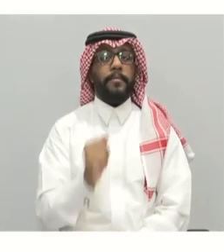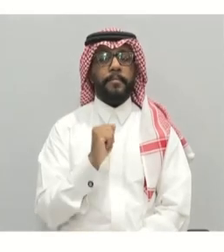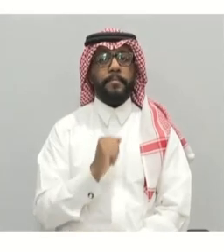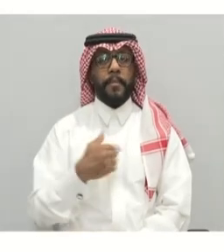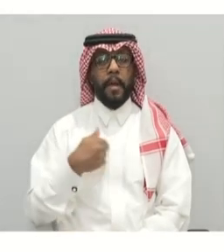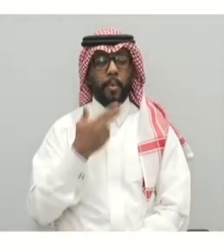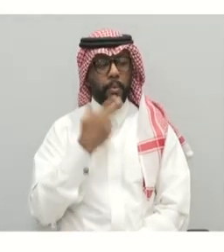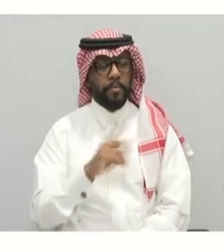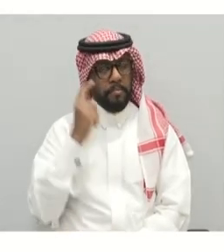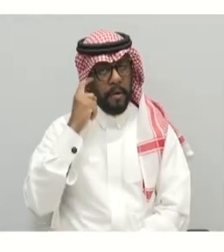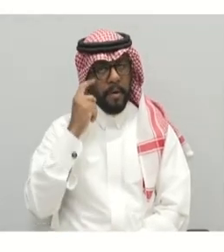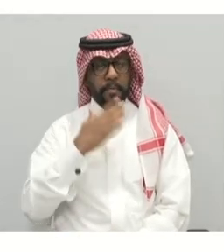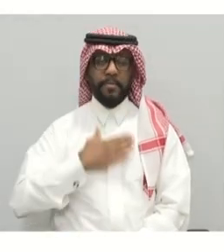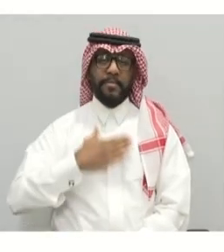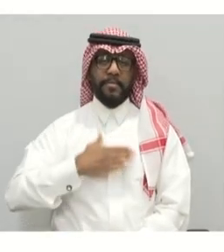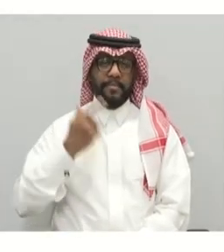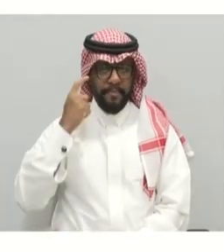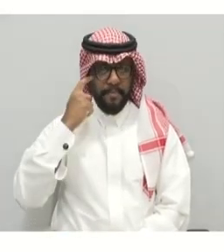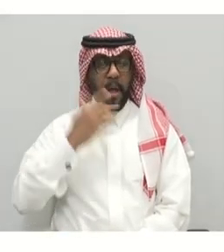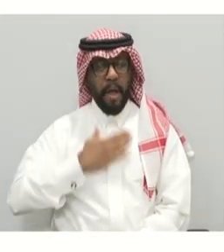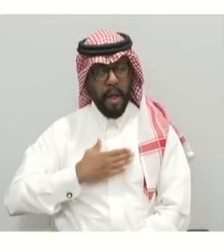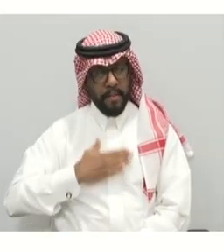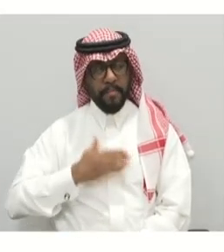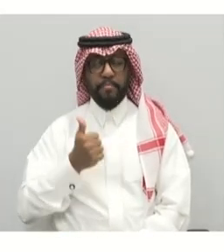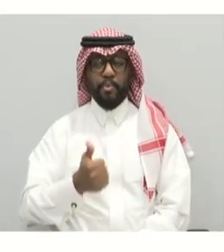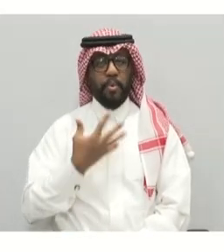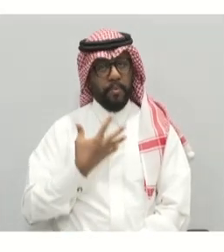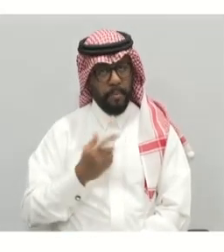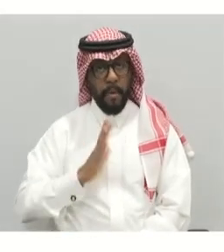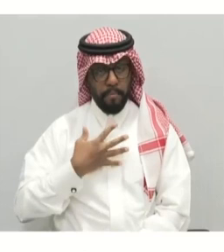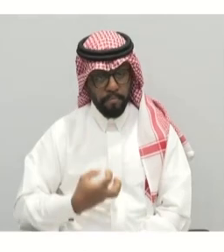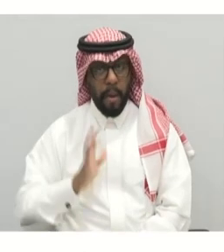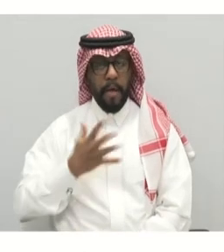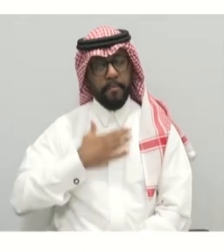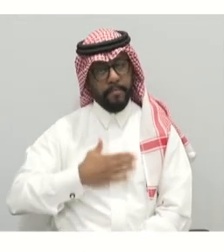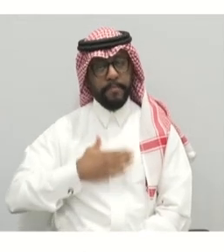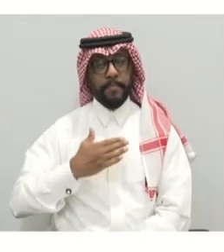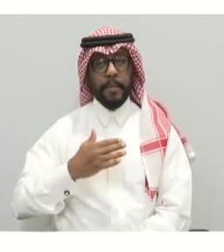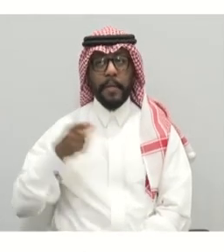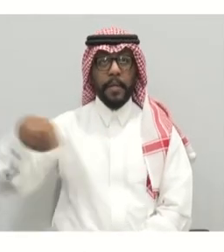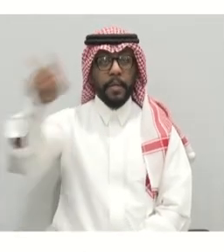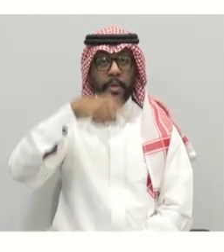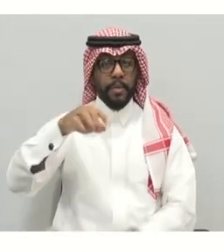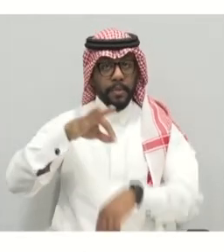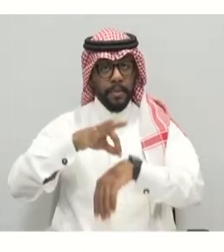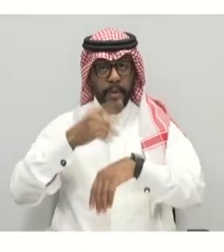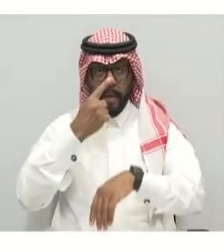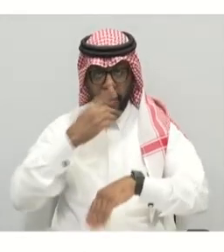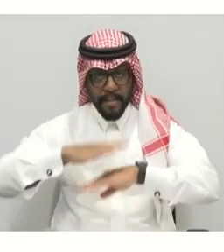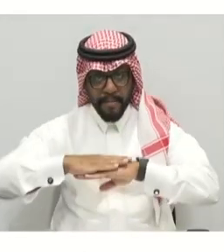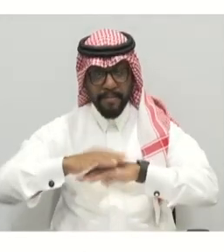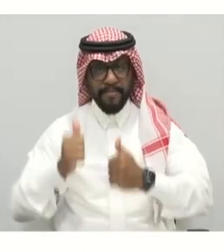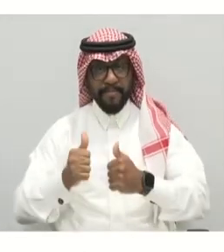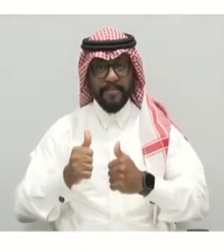اعبر عن رايي بهدوء ولطف حقوق الاخرين ومعلوماتهم اترك